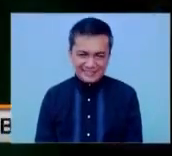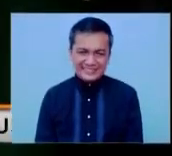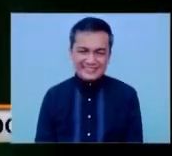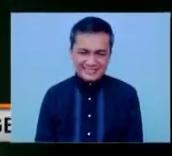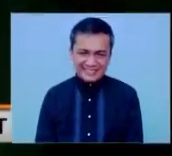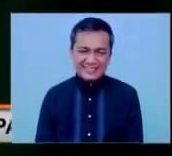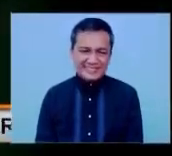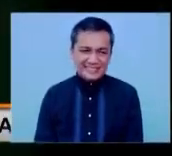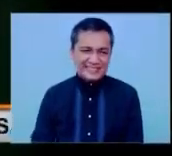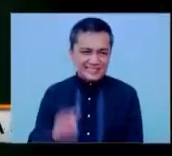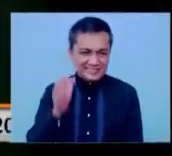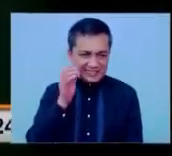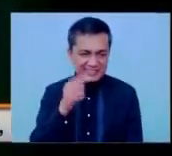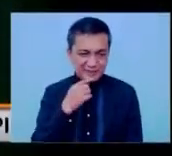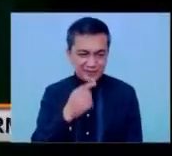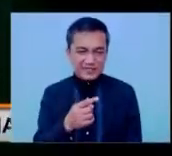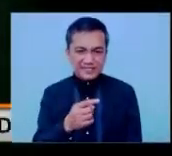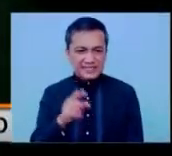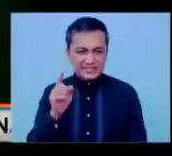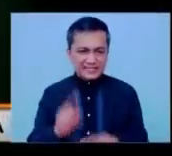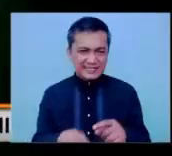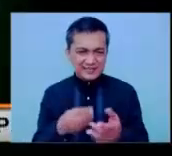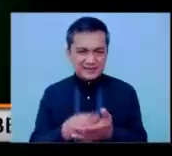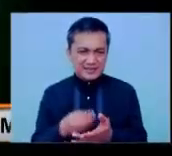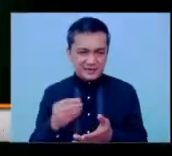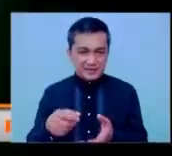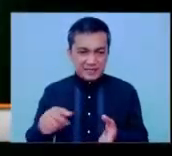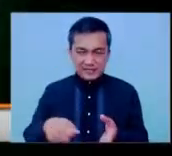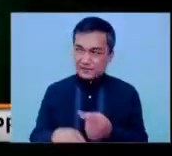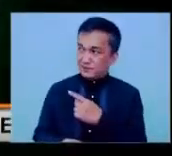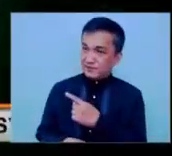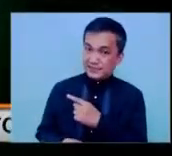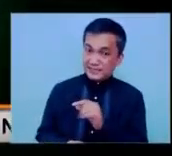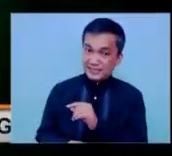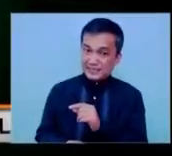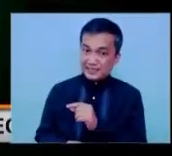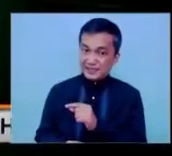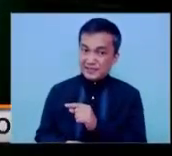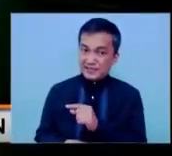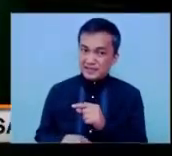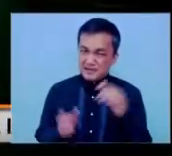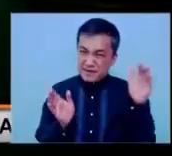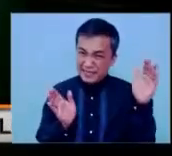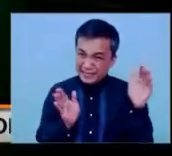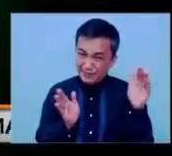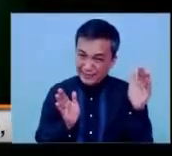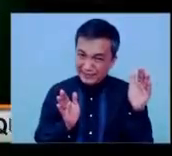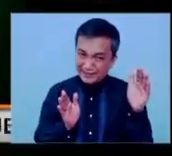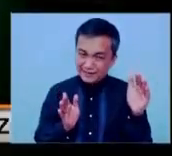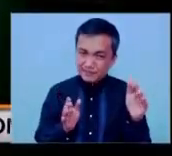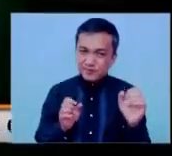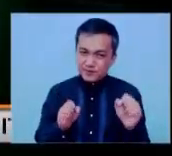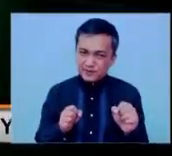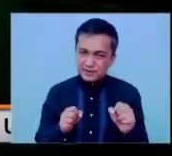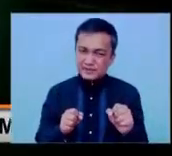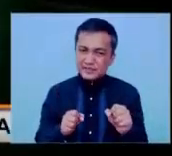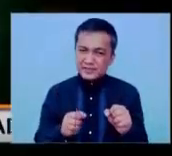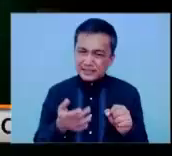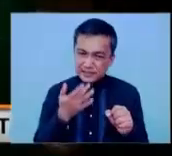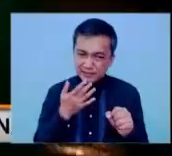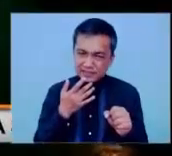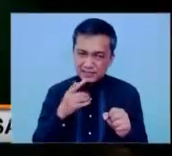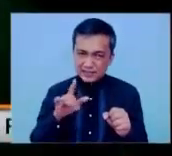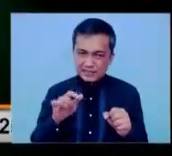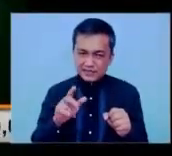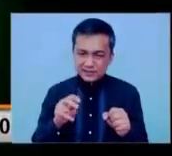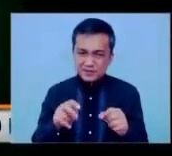Cheryl, sa mga di talaga kayang bumili ng lechon, katulad nito, no, itong maliit, kahit maliit na lechon na ito, pwede pa rin po kayo makatikim ng lechon. Yun